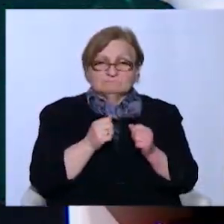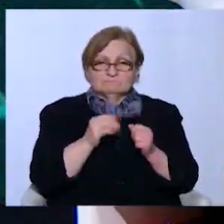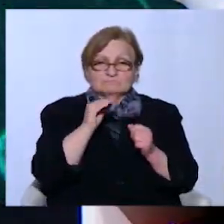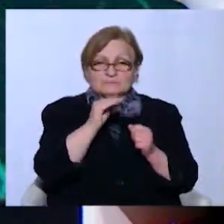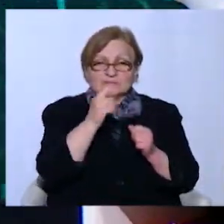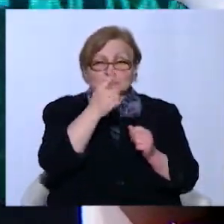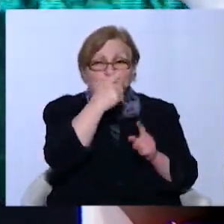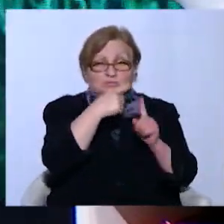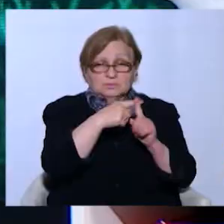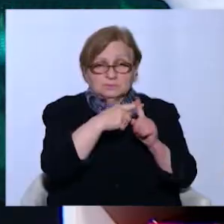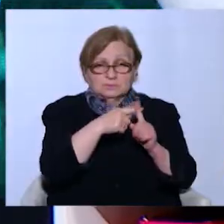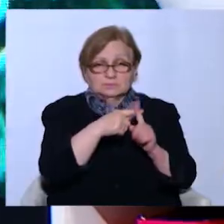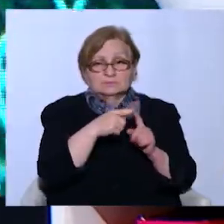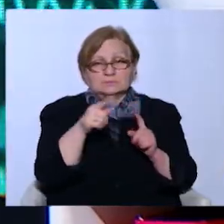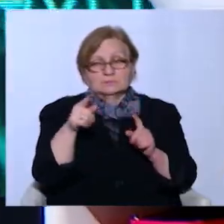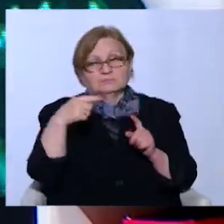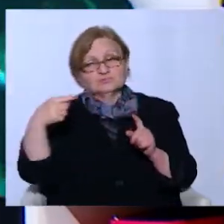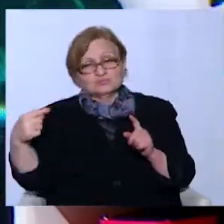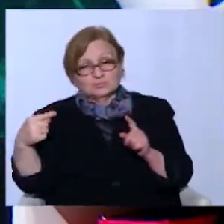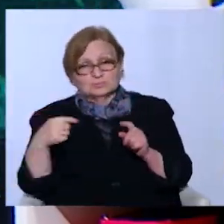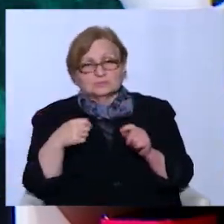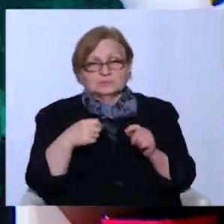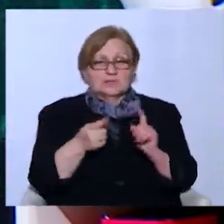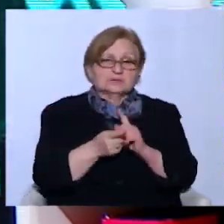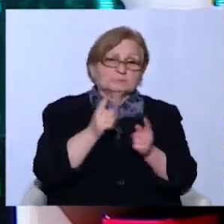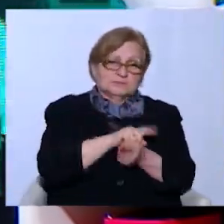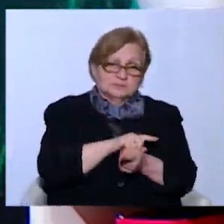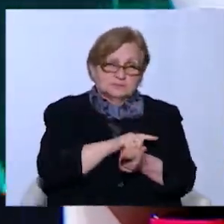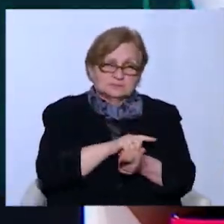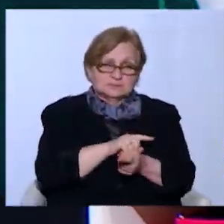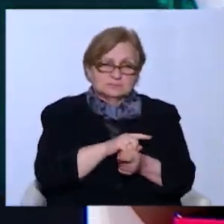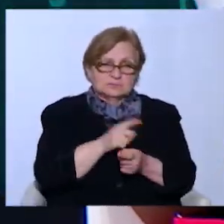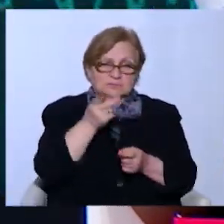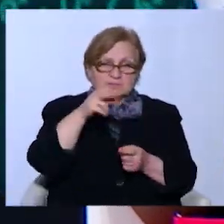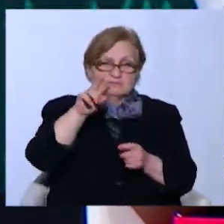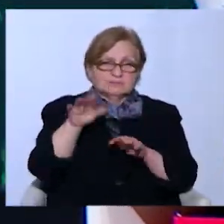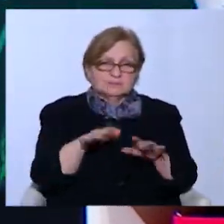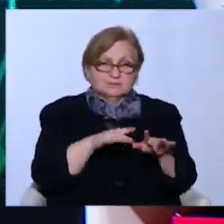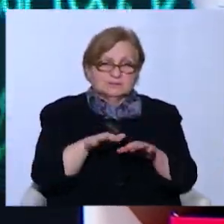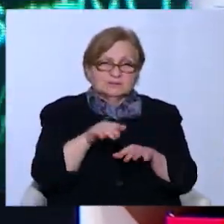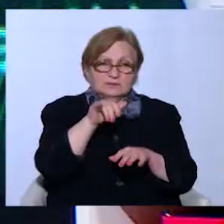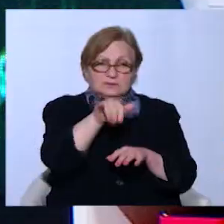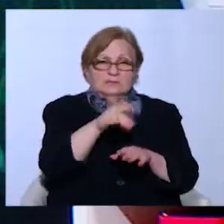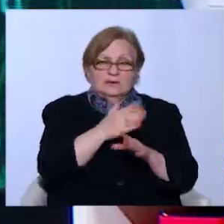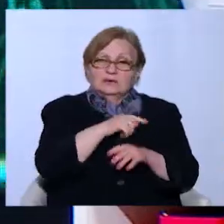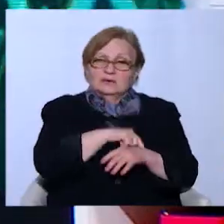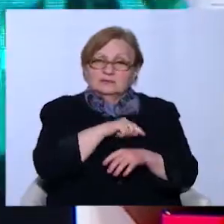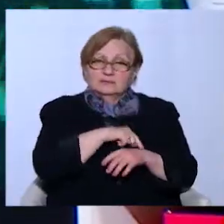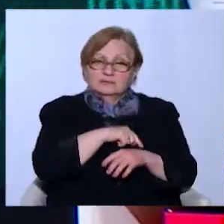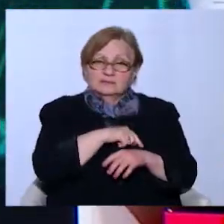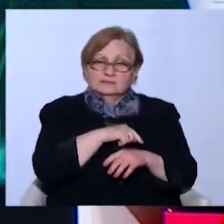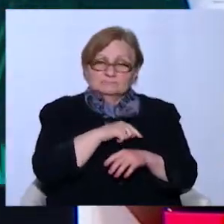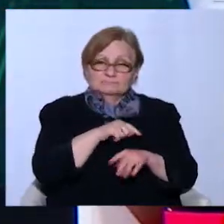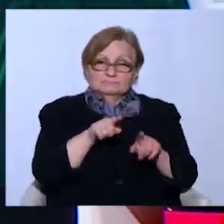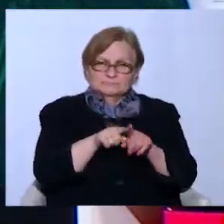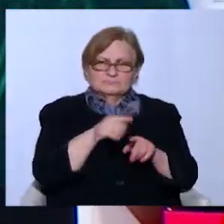f1-ში თუ დადებითია f0-ი, მაშინ უარყოფითია, ან პირიქით. კვადრატულ ფუნქციას კი აქვს აი ესეთი თვისება, რომ და